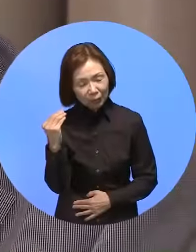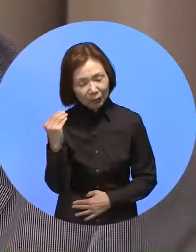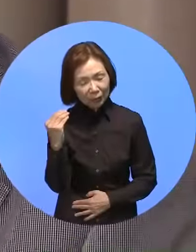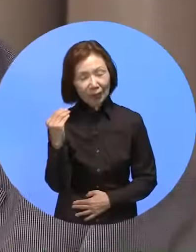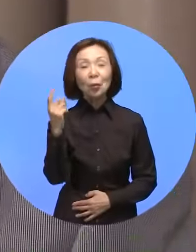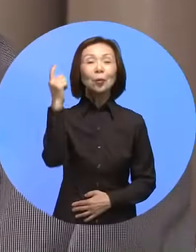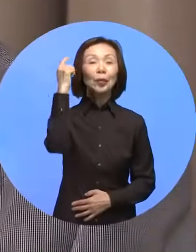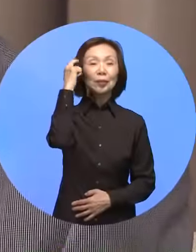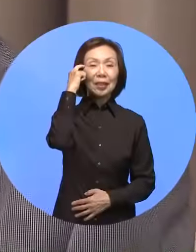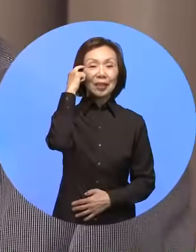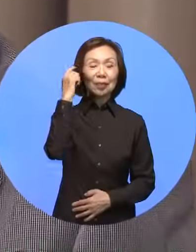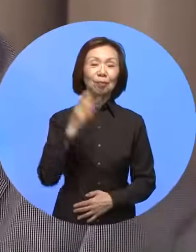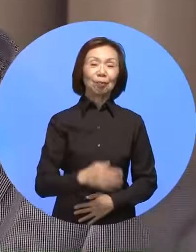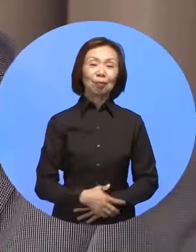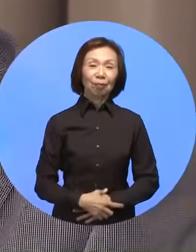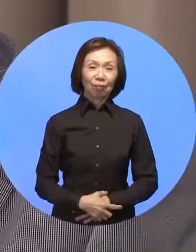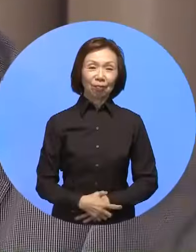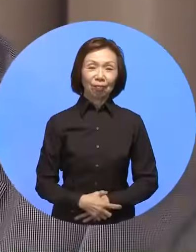ない